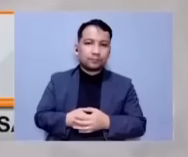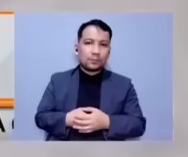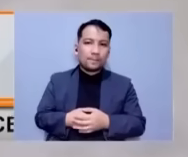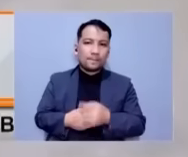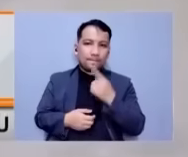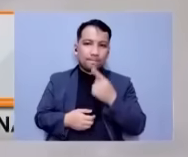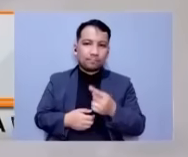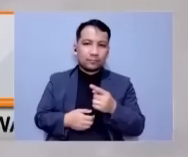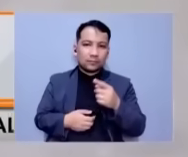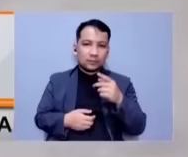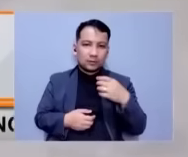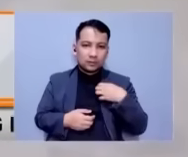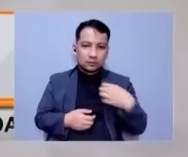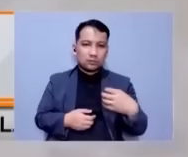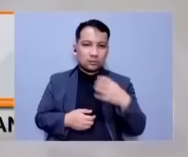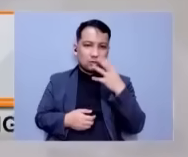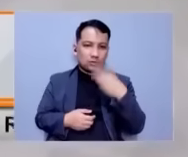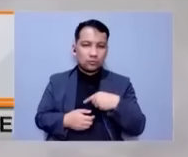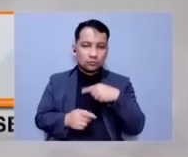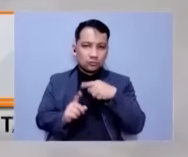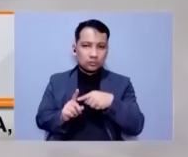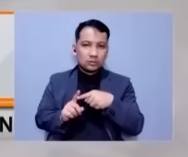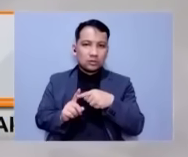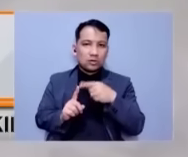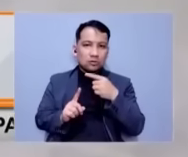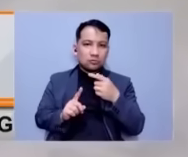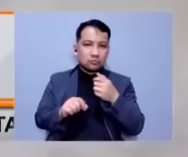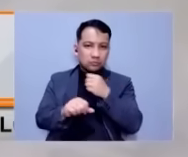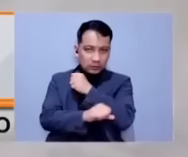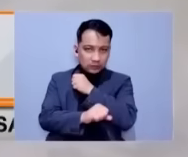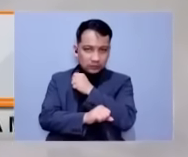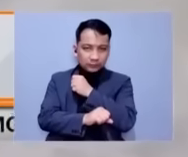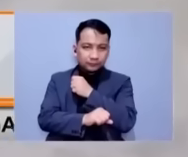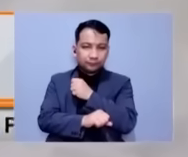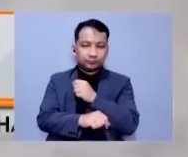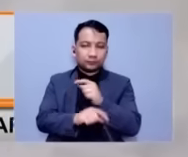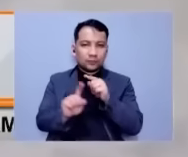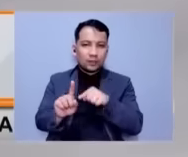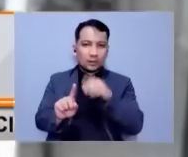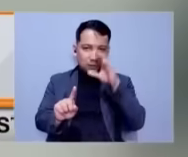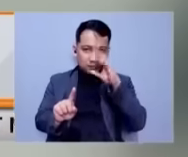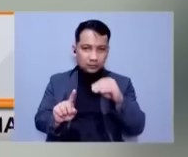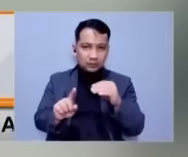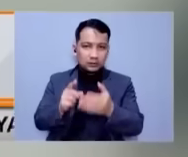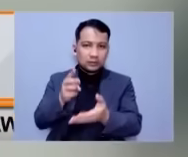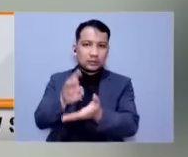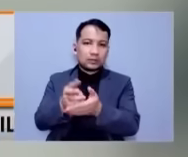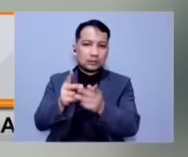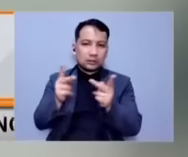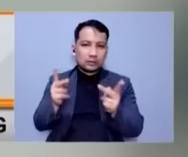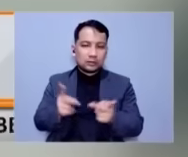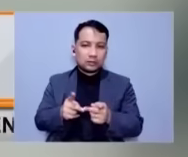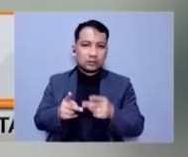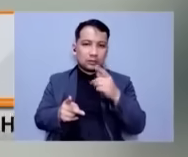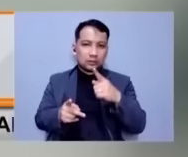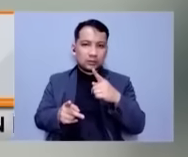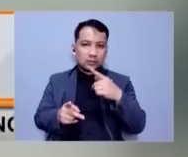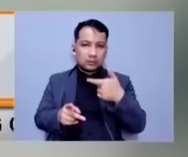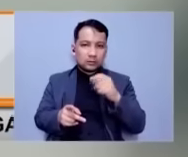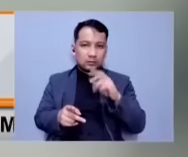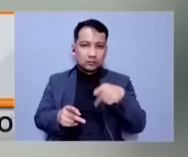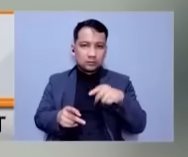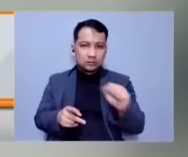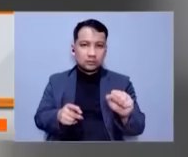mga police kung sino ang mga nasa likod ng pagnanakaw. Tukoy na rin daw nila ang lokasyon ng mga ito dahil sa GPS tracker ng mga ninakaw